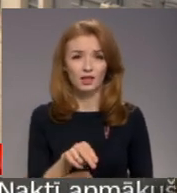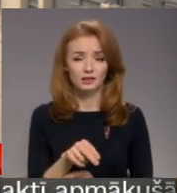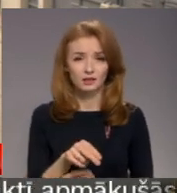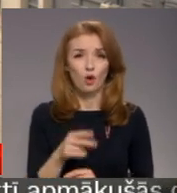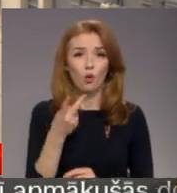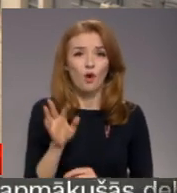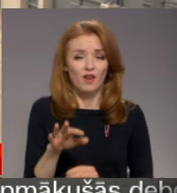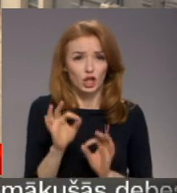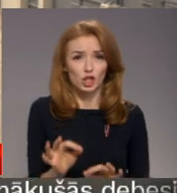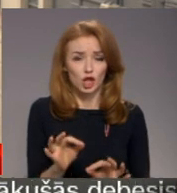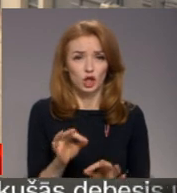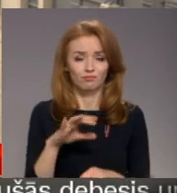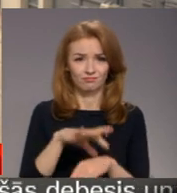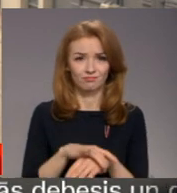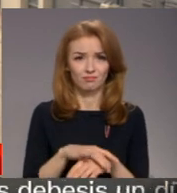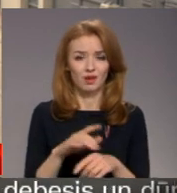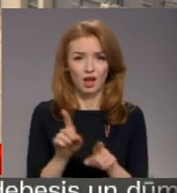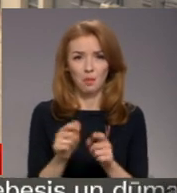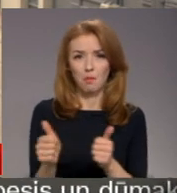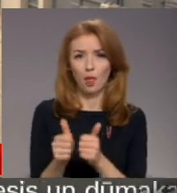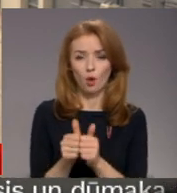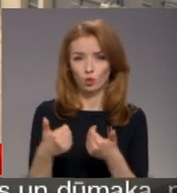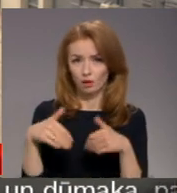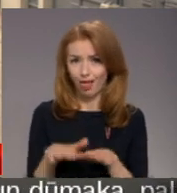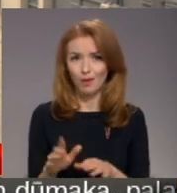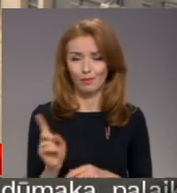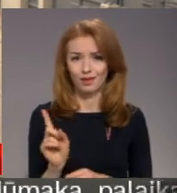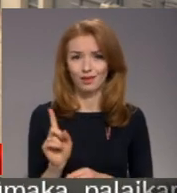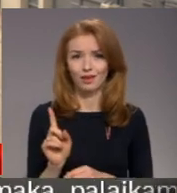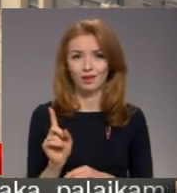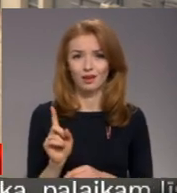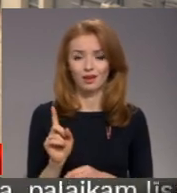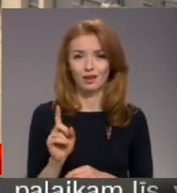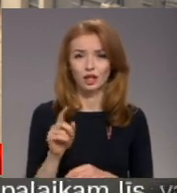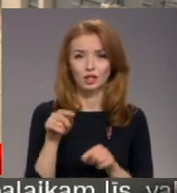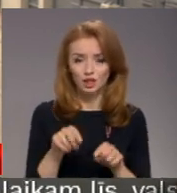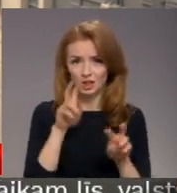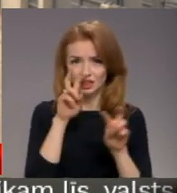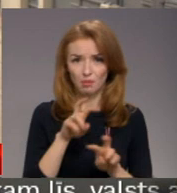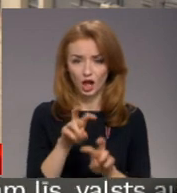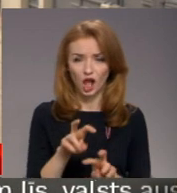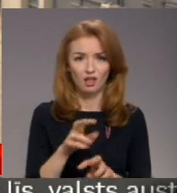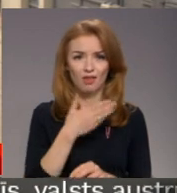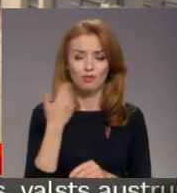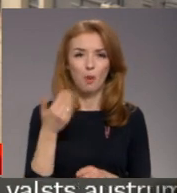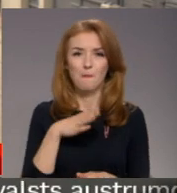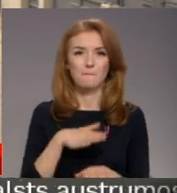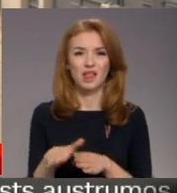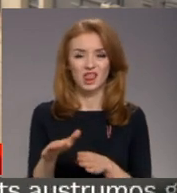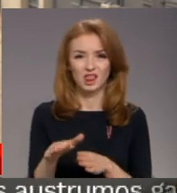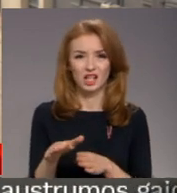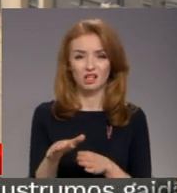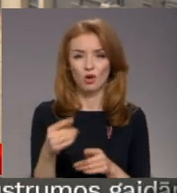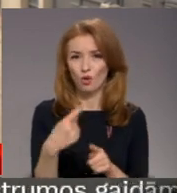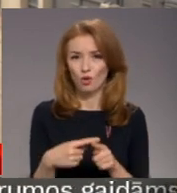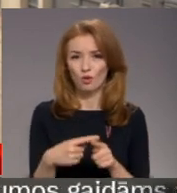no tiesas sprieduma, un ir arī tomēr šie te blakus lēmumi, par kuriem nedrīkst aizmirst. Nu, ka neapšaubām šī izmeklēšana bija nepilnīga,